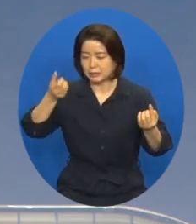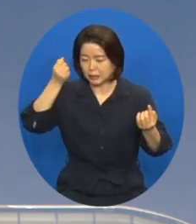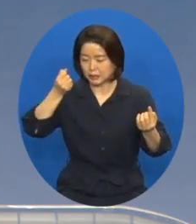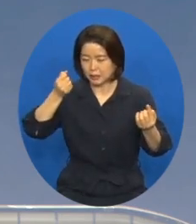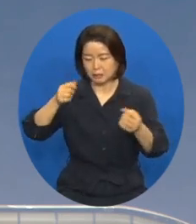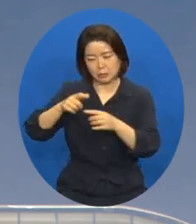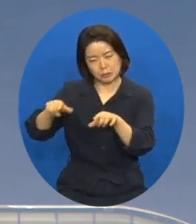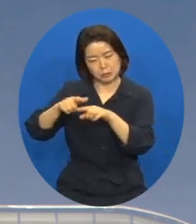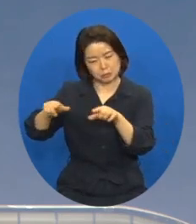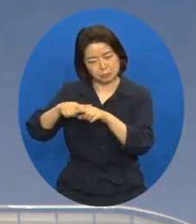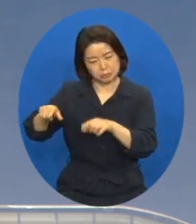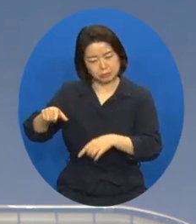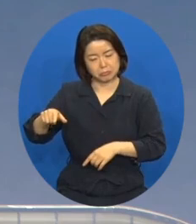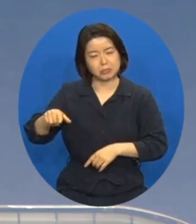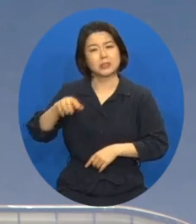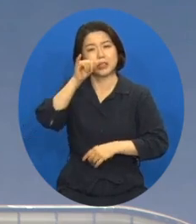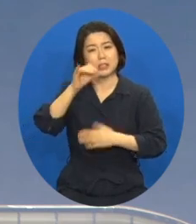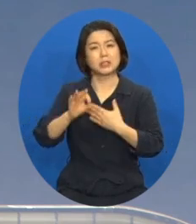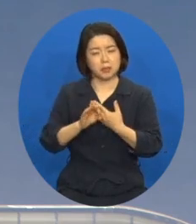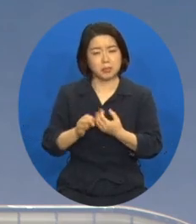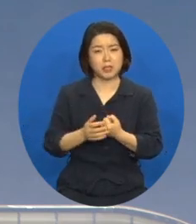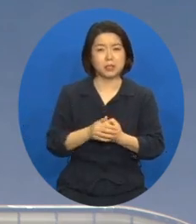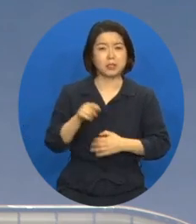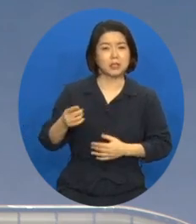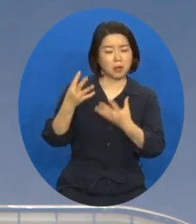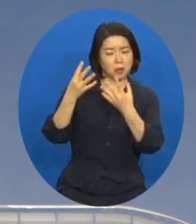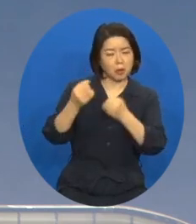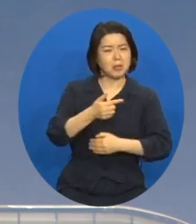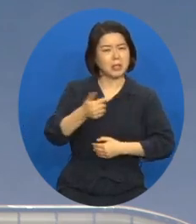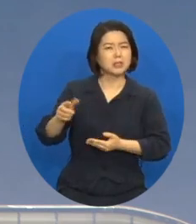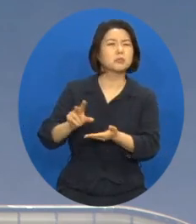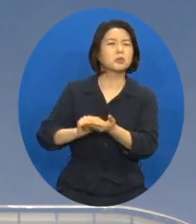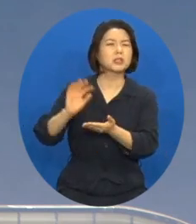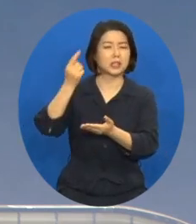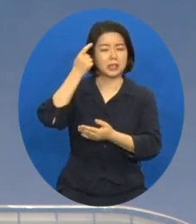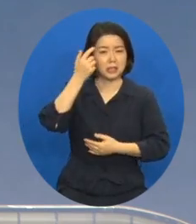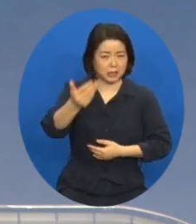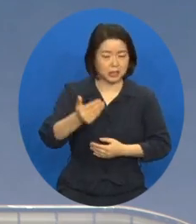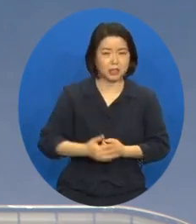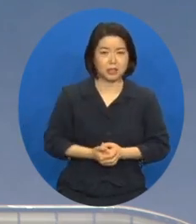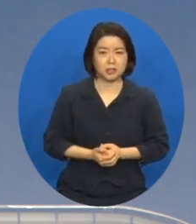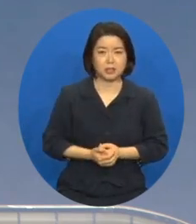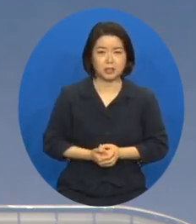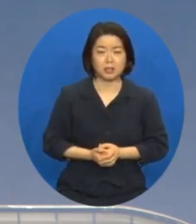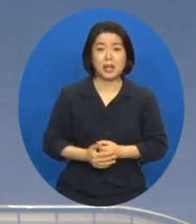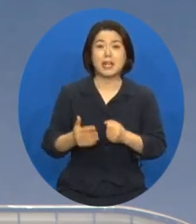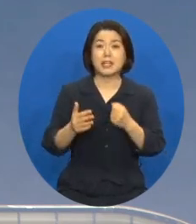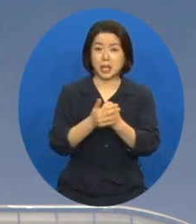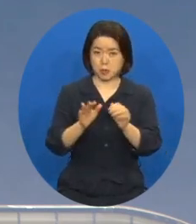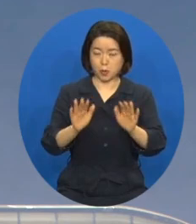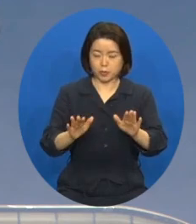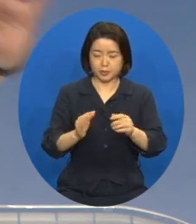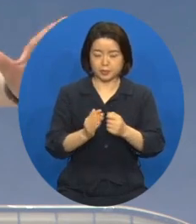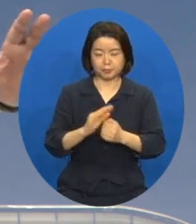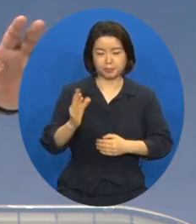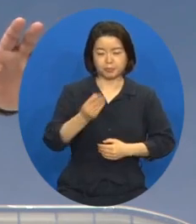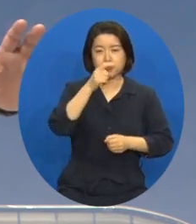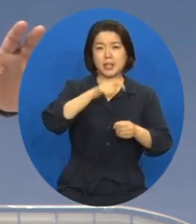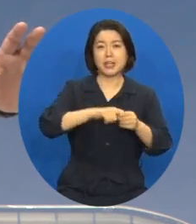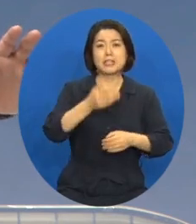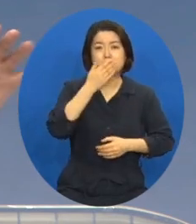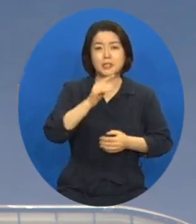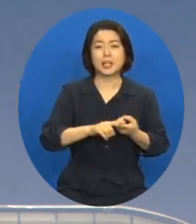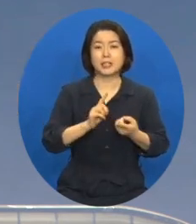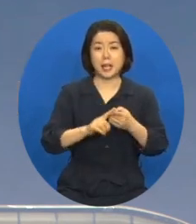이런 교인들이라 있다면 이건 얼마나 큰 문제가 되겠느냐. 그래서 오늘은 성찬에 대한 말씀을